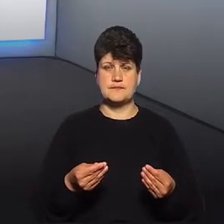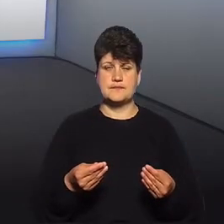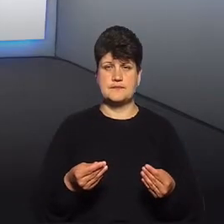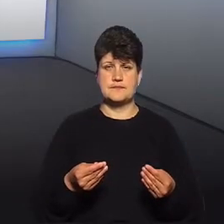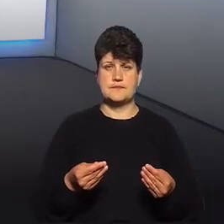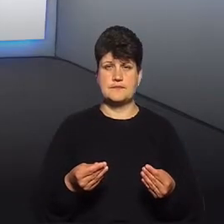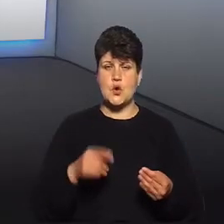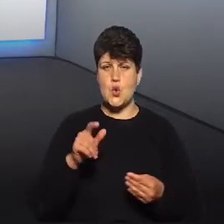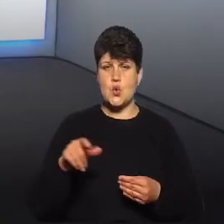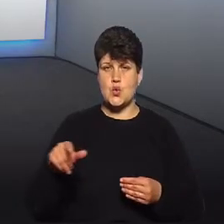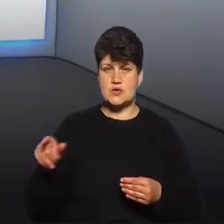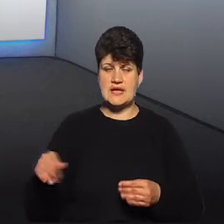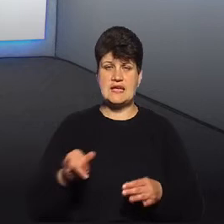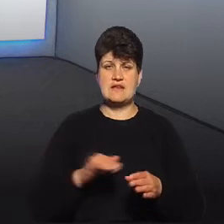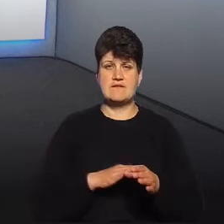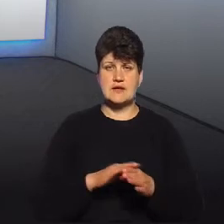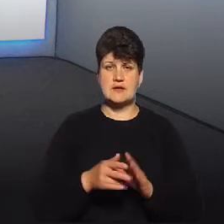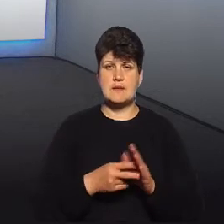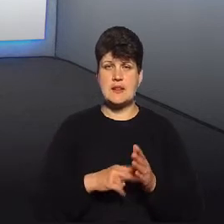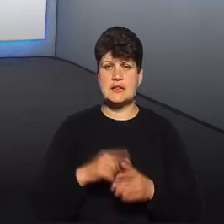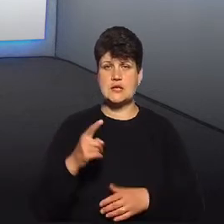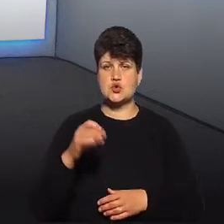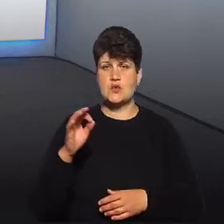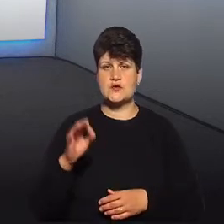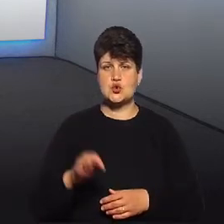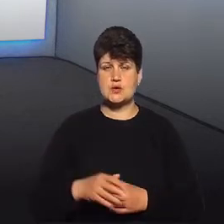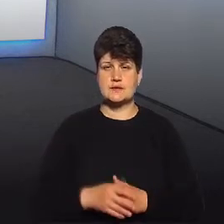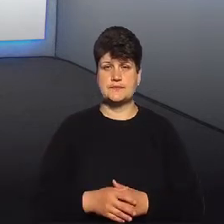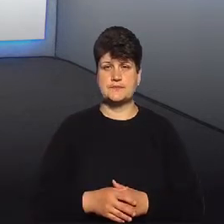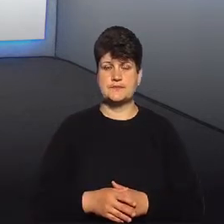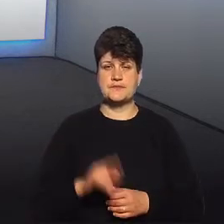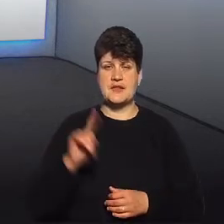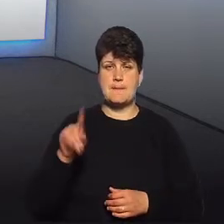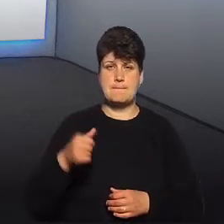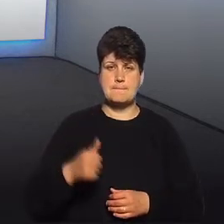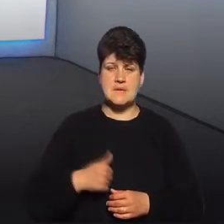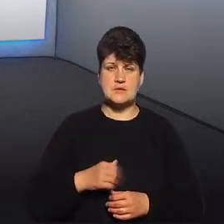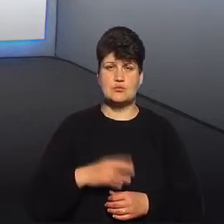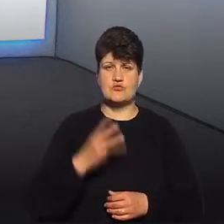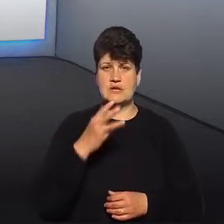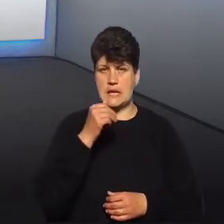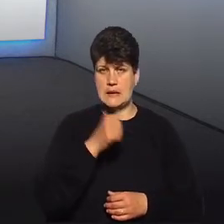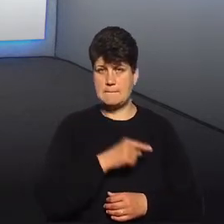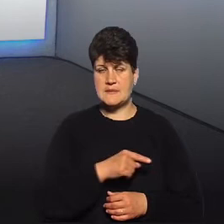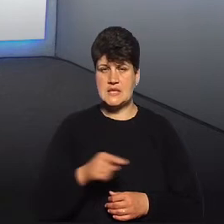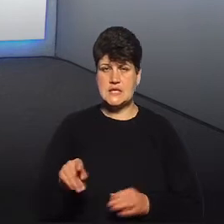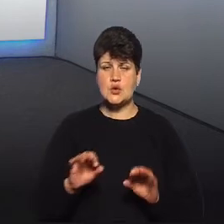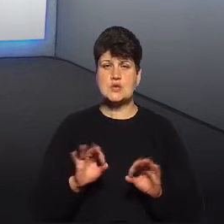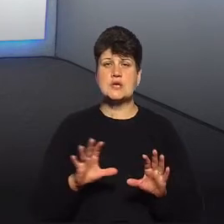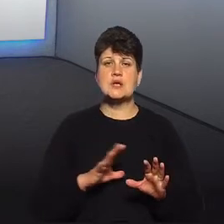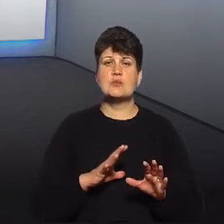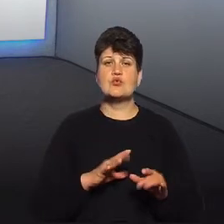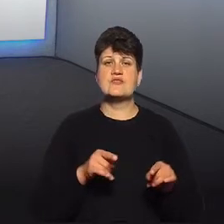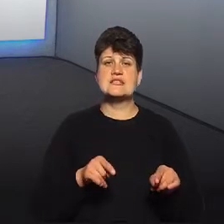людей і виконала план на 100%. Призов тривав 3 місяці, так? Так. Розкажіть, яким був цей період?